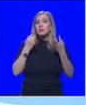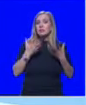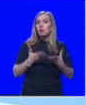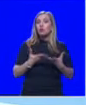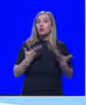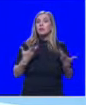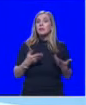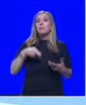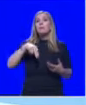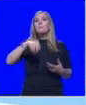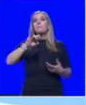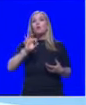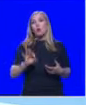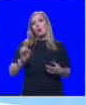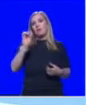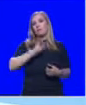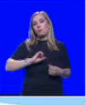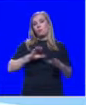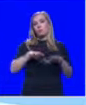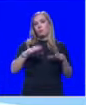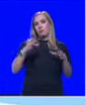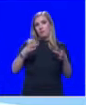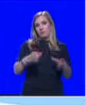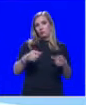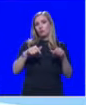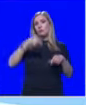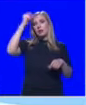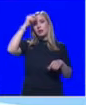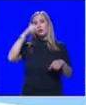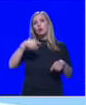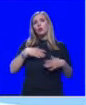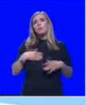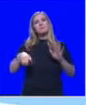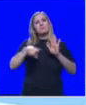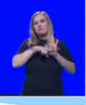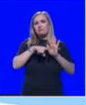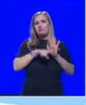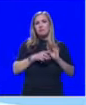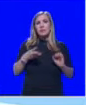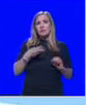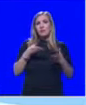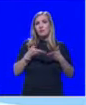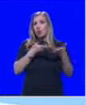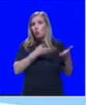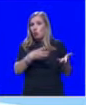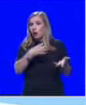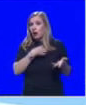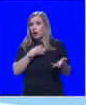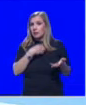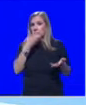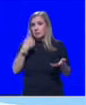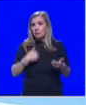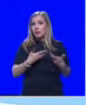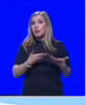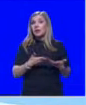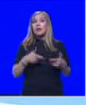има проевропейско правителство в България, но то има негативен ефект и върху тях. И тези избори